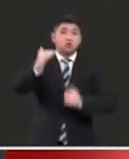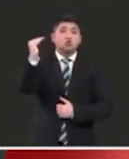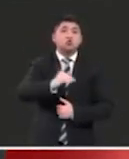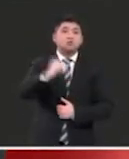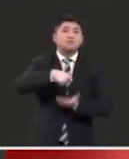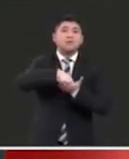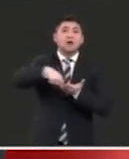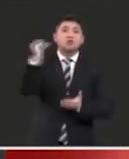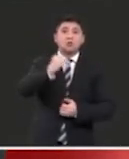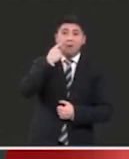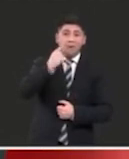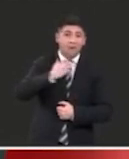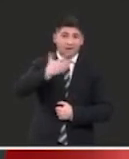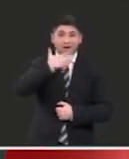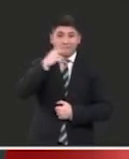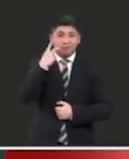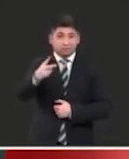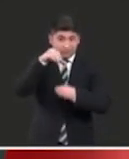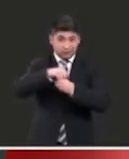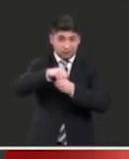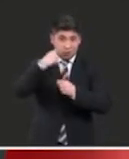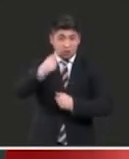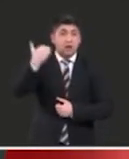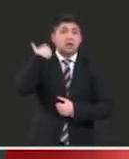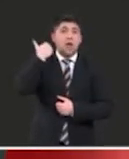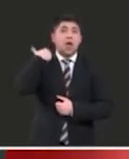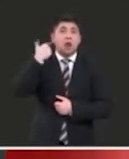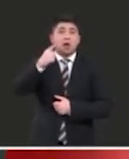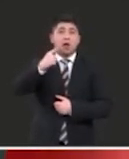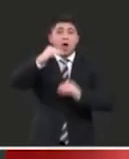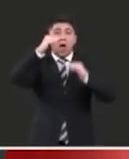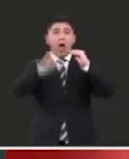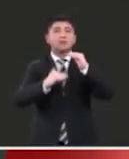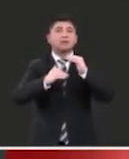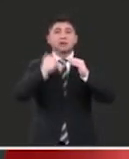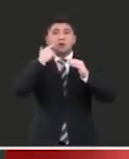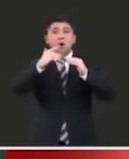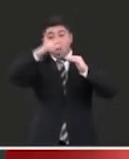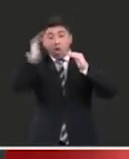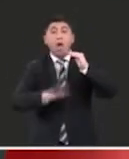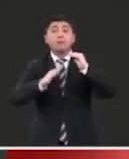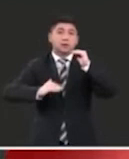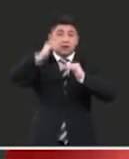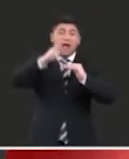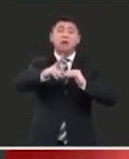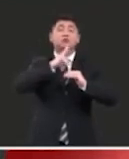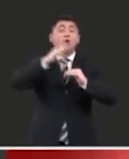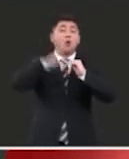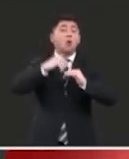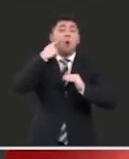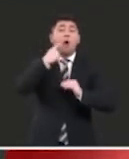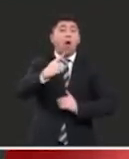alan emeklilerimizle ilgili yeni bir alt sınır belirledik. Yeni düzenlemeye göre